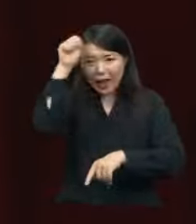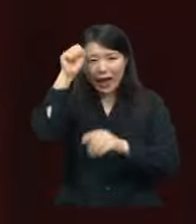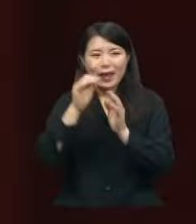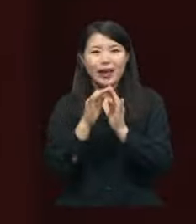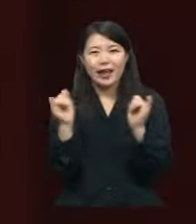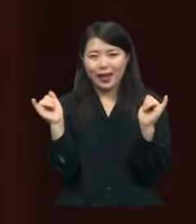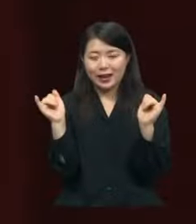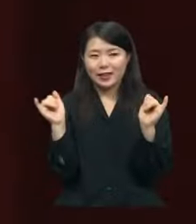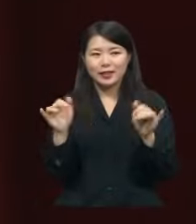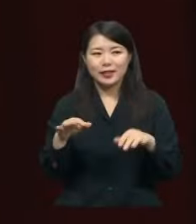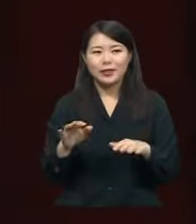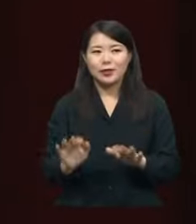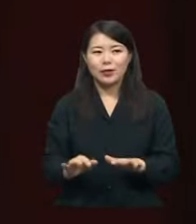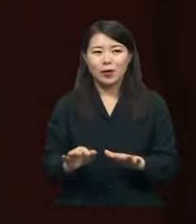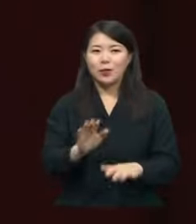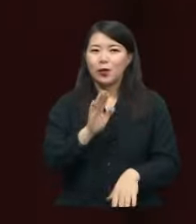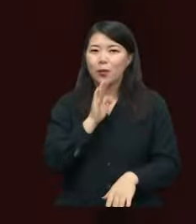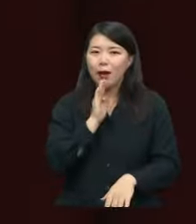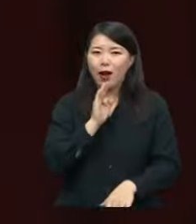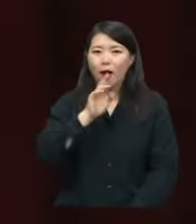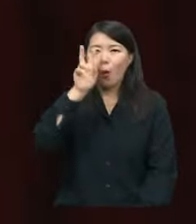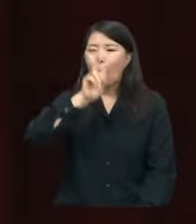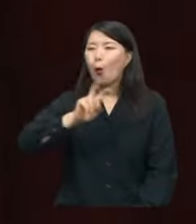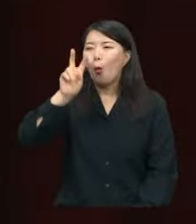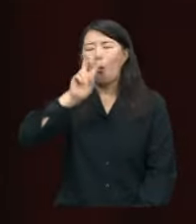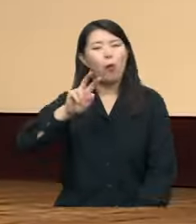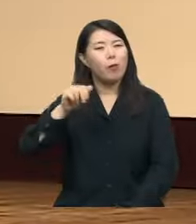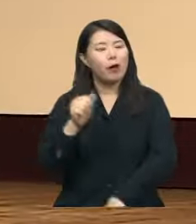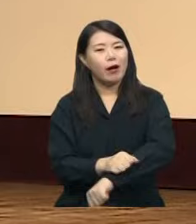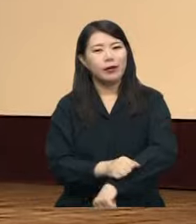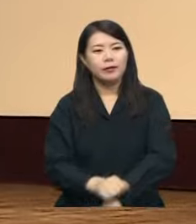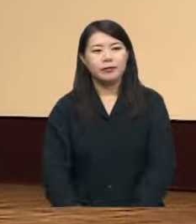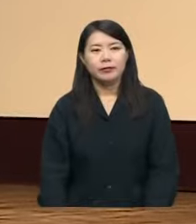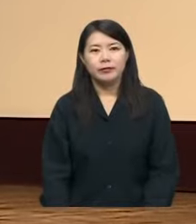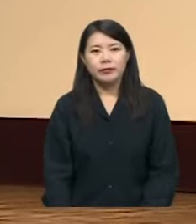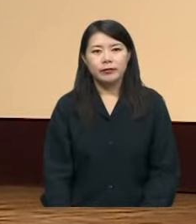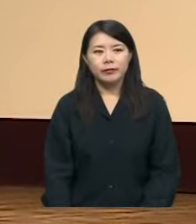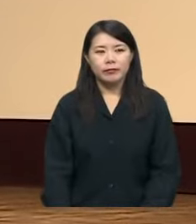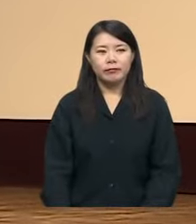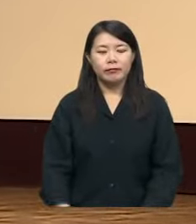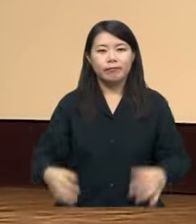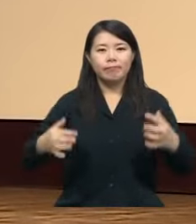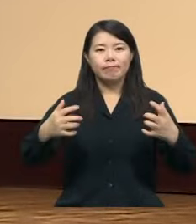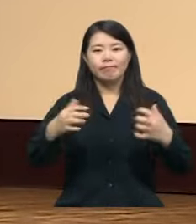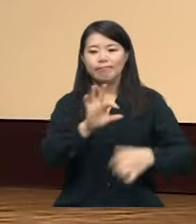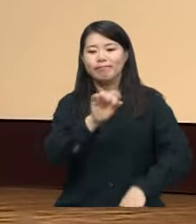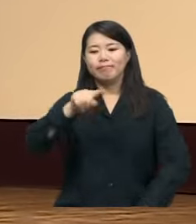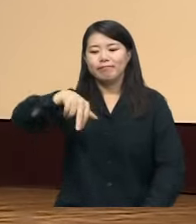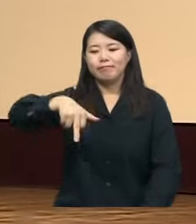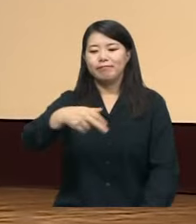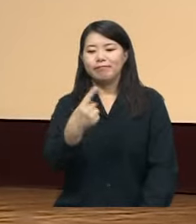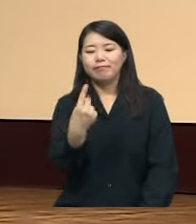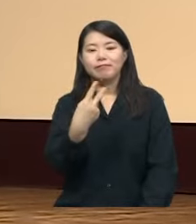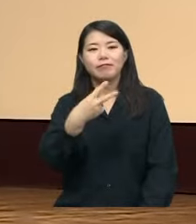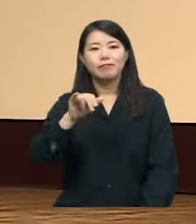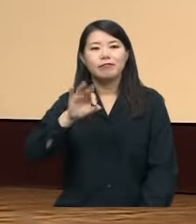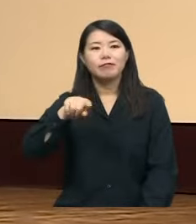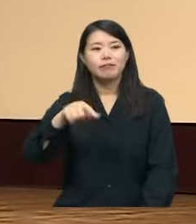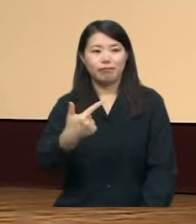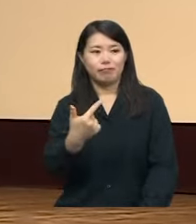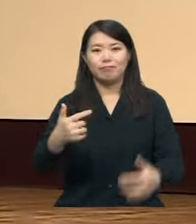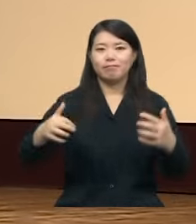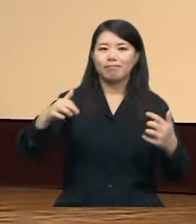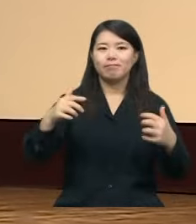본선 진출자들의 뜨거운 향연이 펼쳐집니다. 아코디언을 폼나게 연주하며 노래